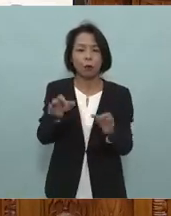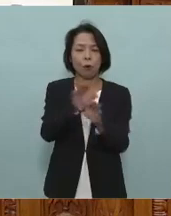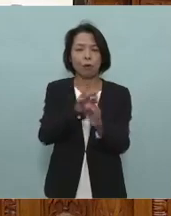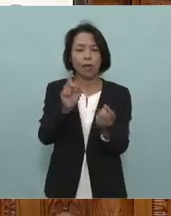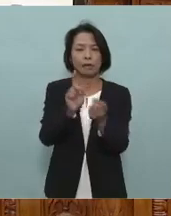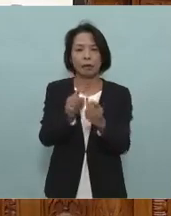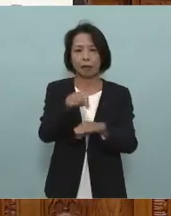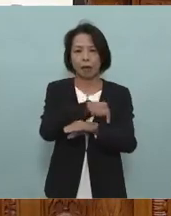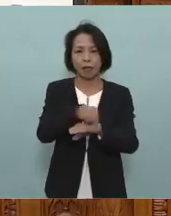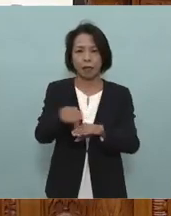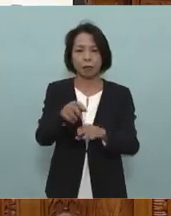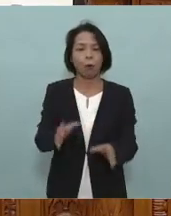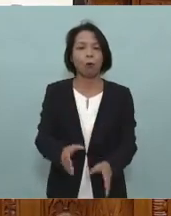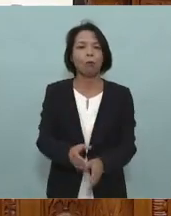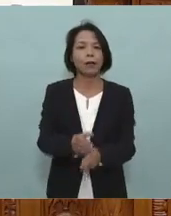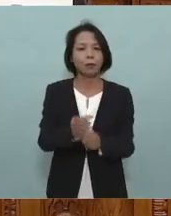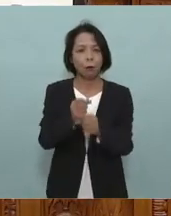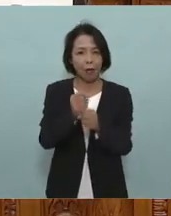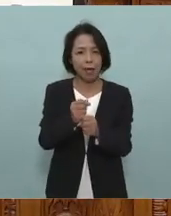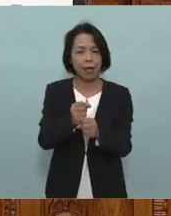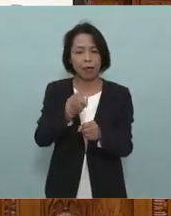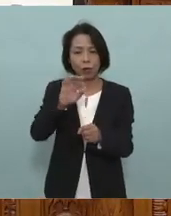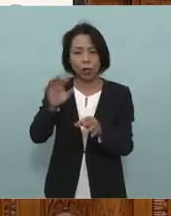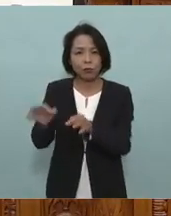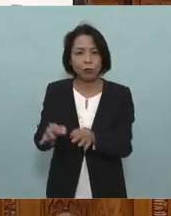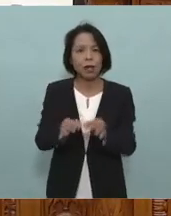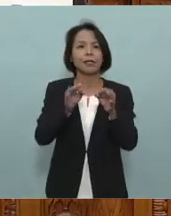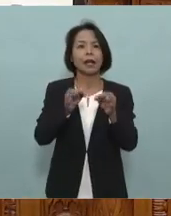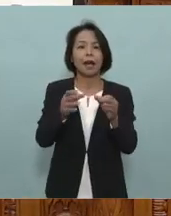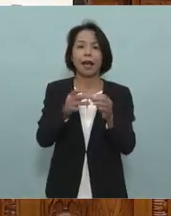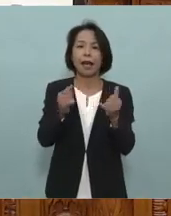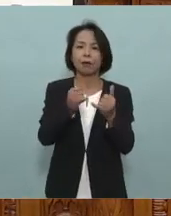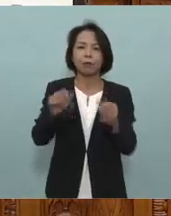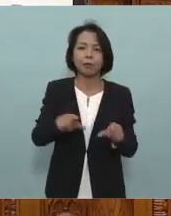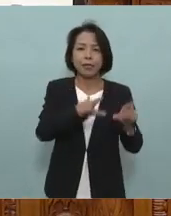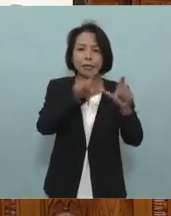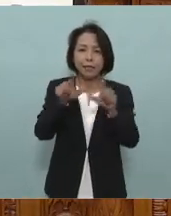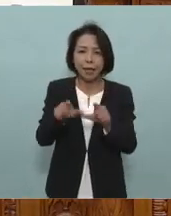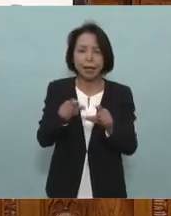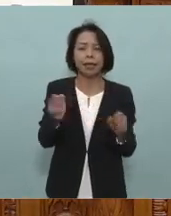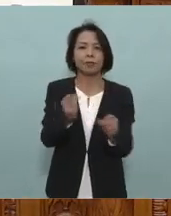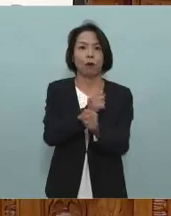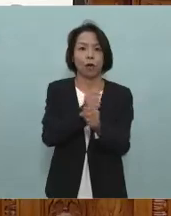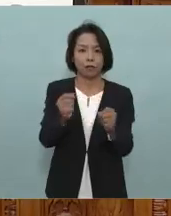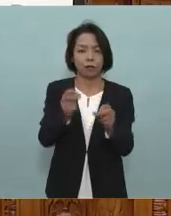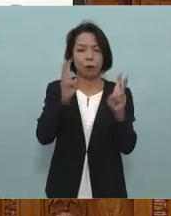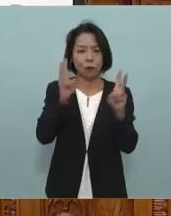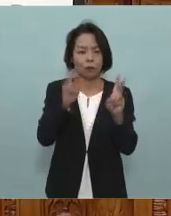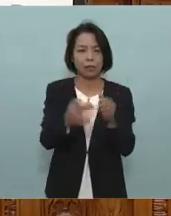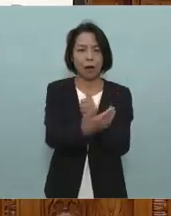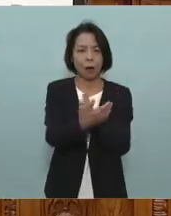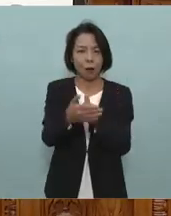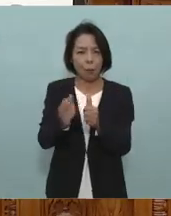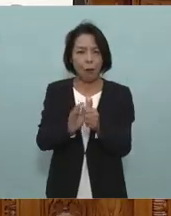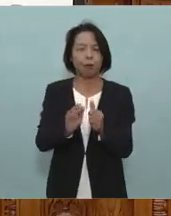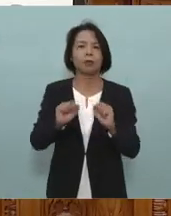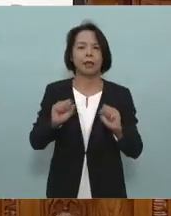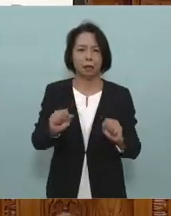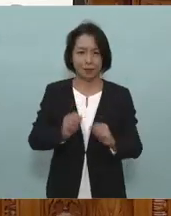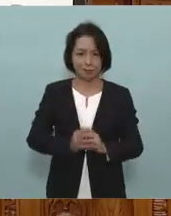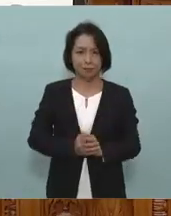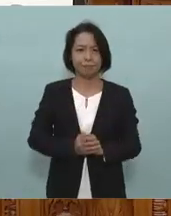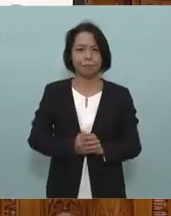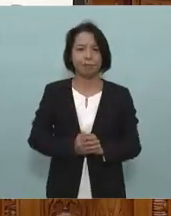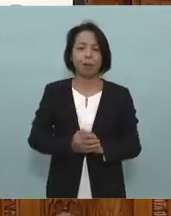取りまとめ何としてもこの物価高から国民生活と事業活動を守り抜きます